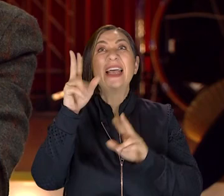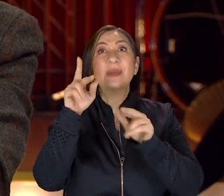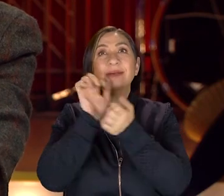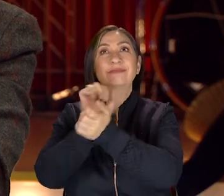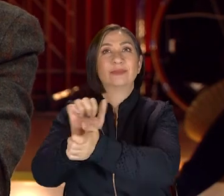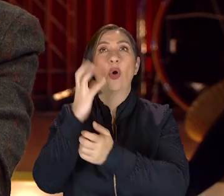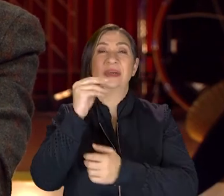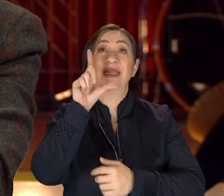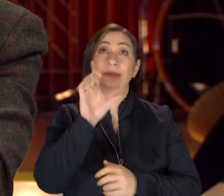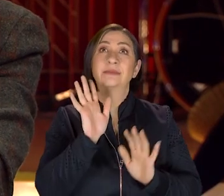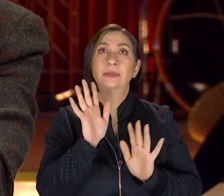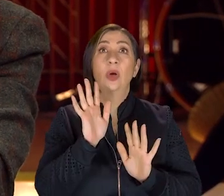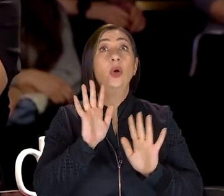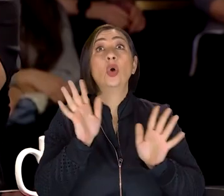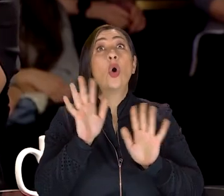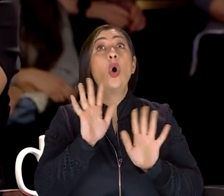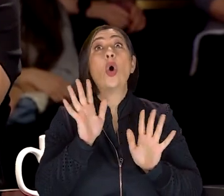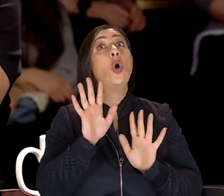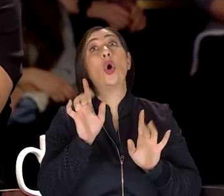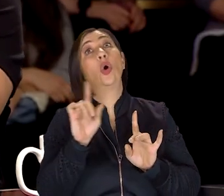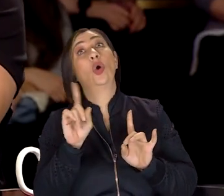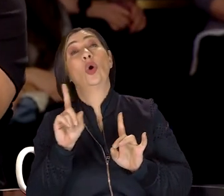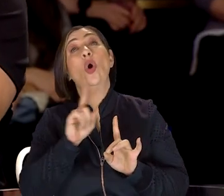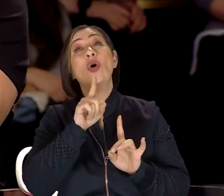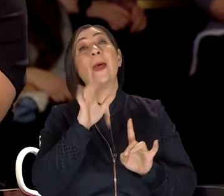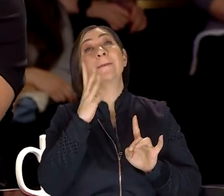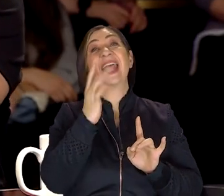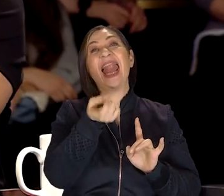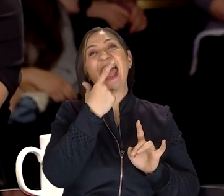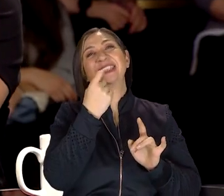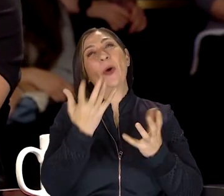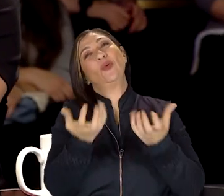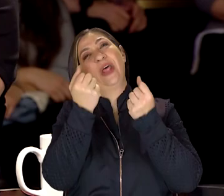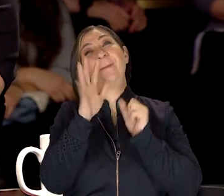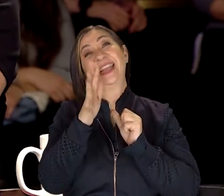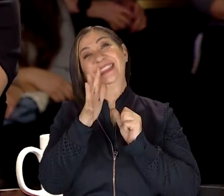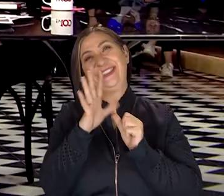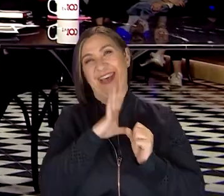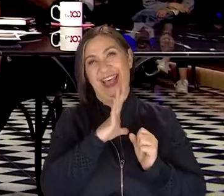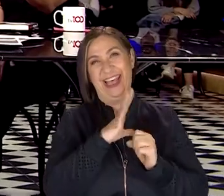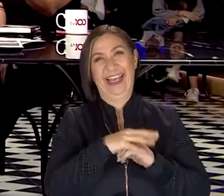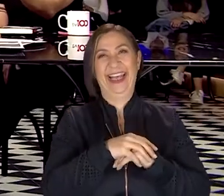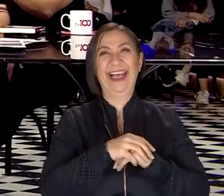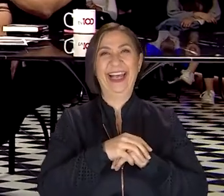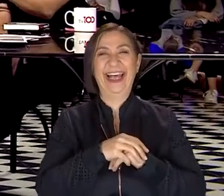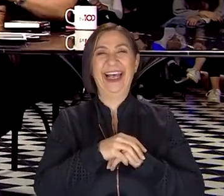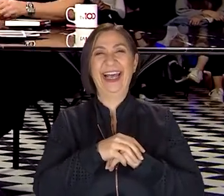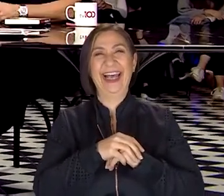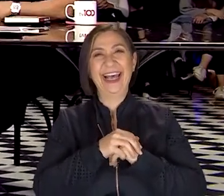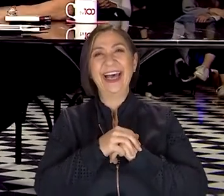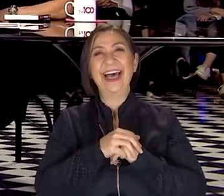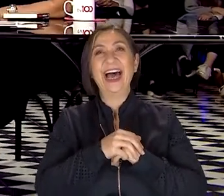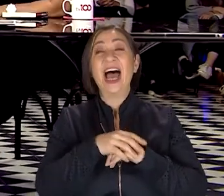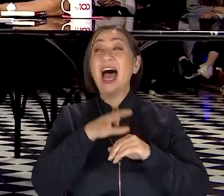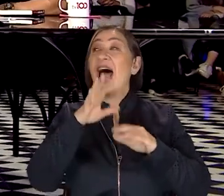kapatılman gereken evet, bir kliptir yok, yani. Yok yok yok daha orada belki ilaçla kurtarabiliriz durumu. orada belki ilaç